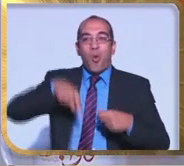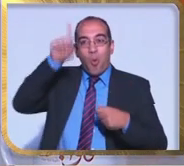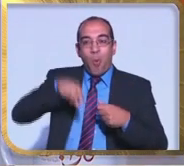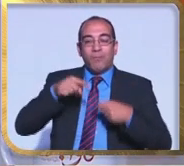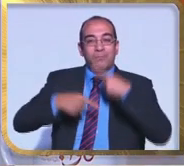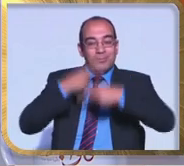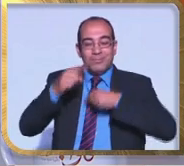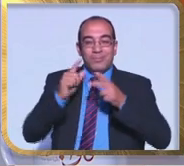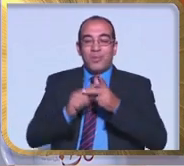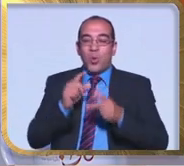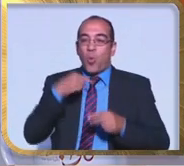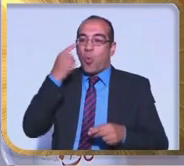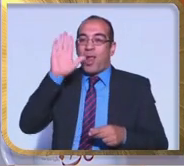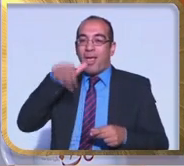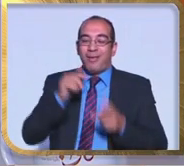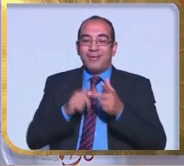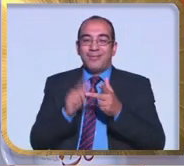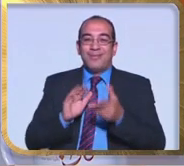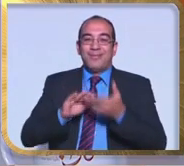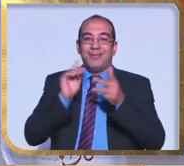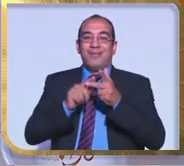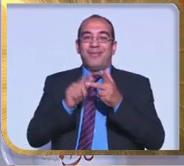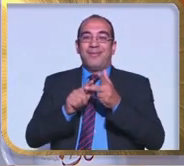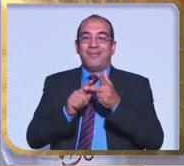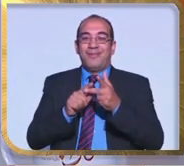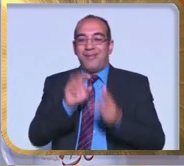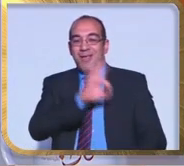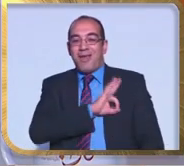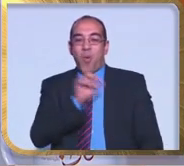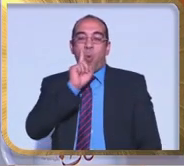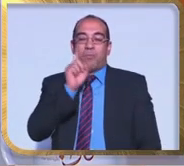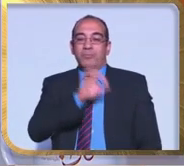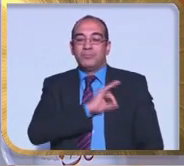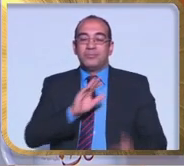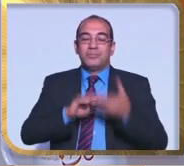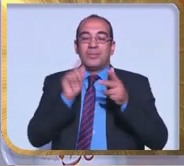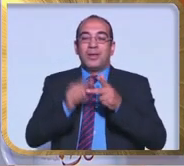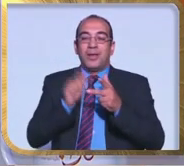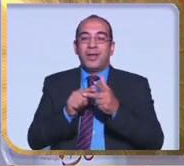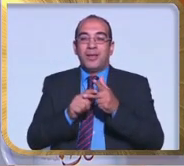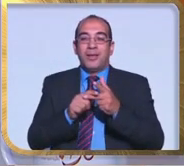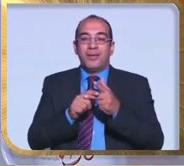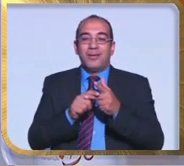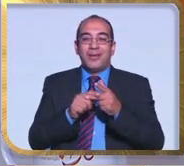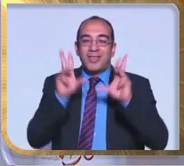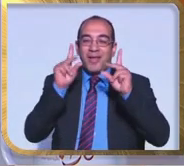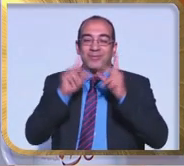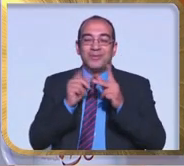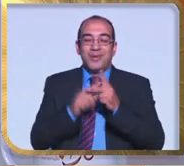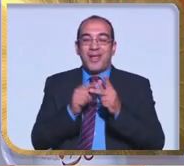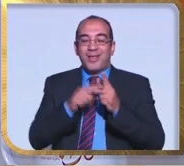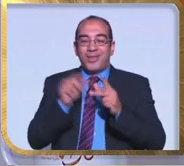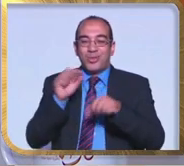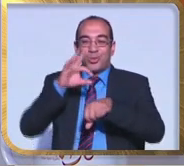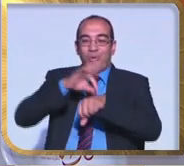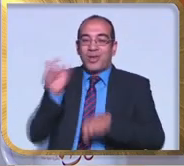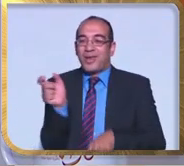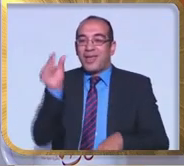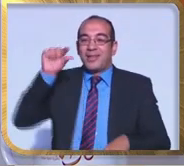ولاء بالله عليك يا بنتي، الله يرحمها، بالله عليك هاتيلي البرنامج دكتورة نادية.